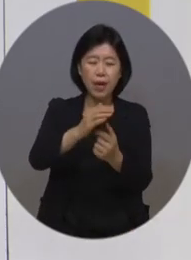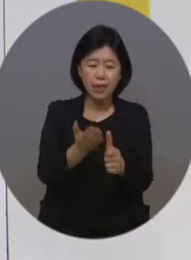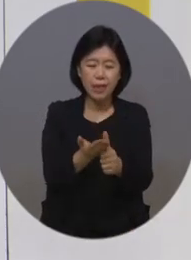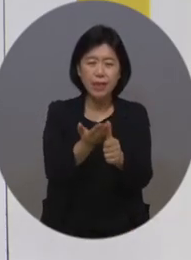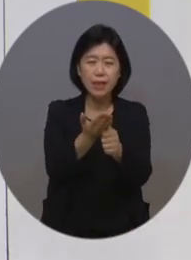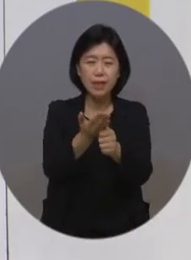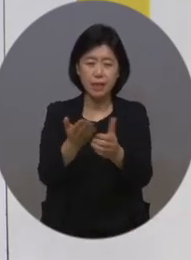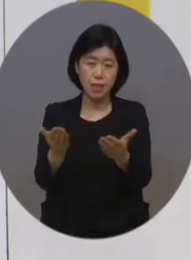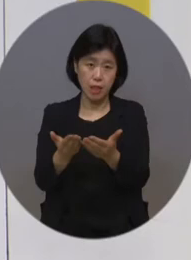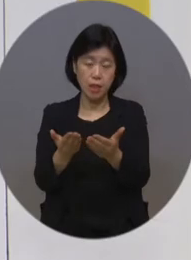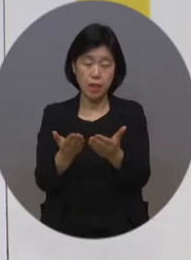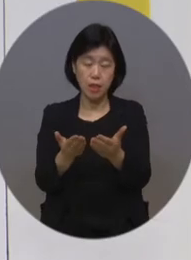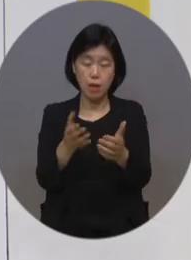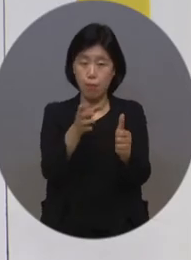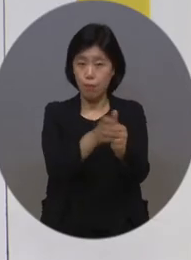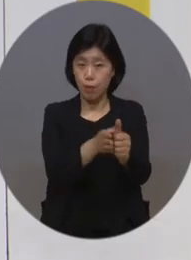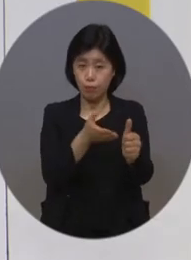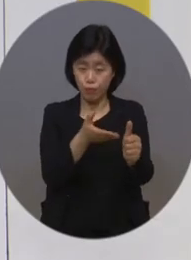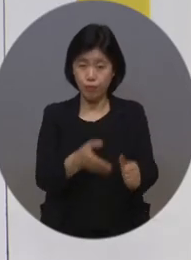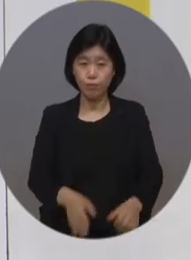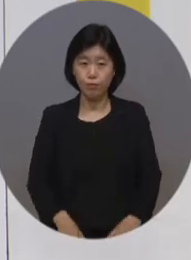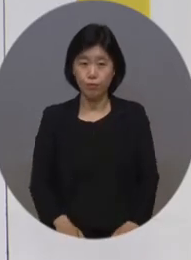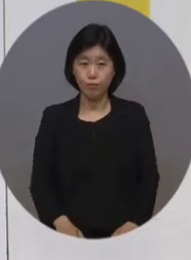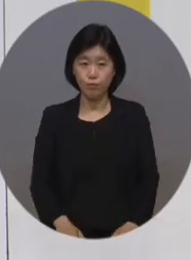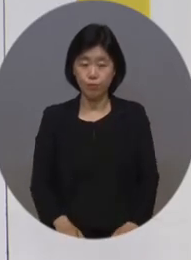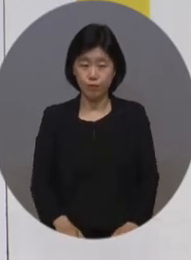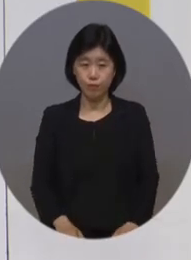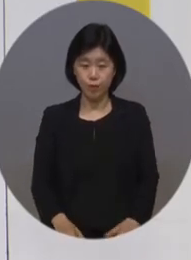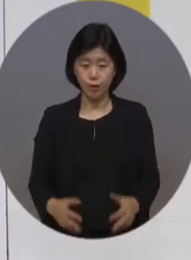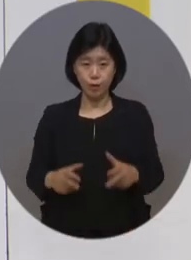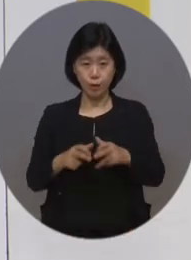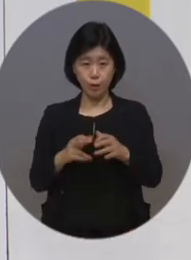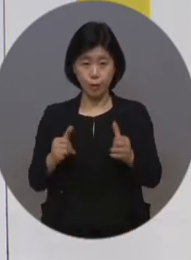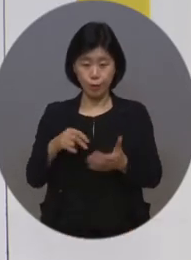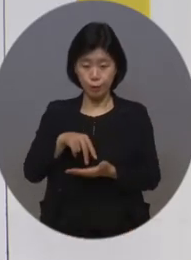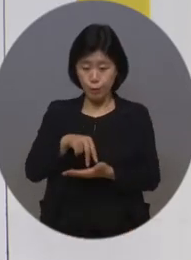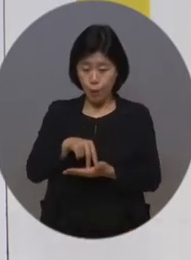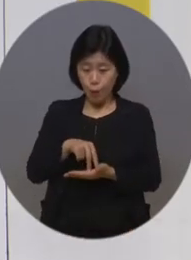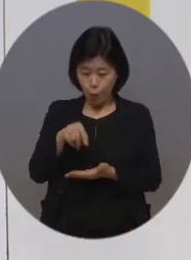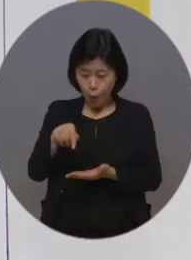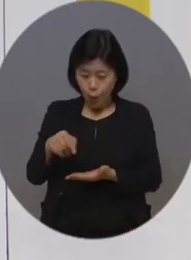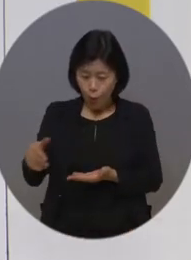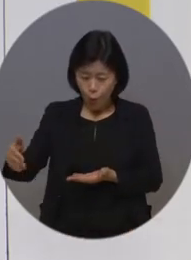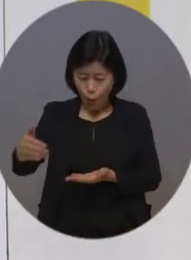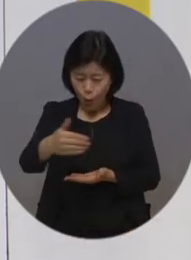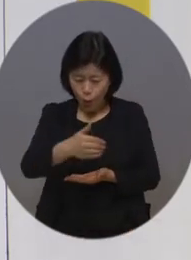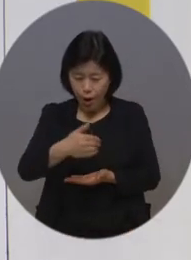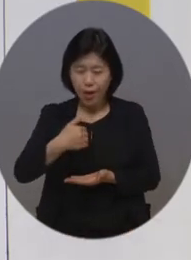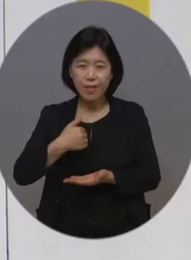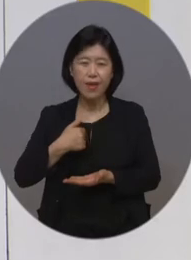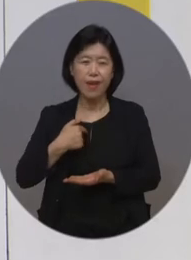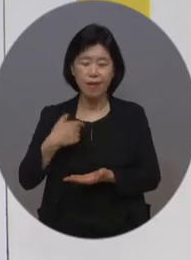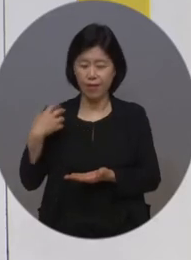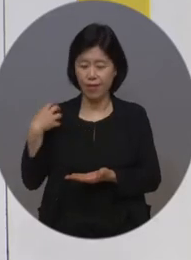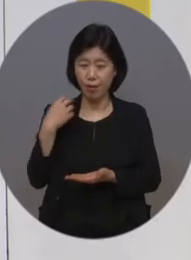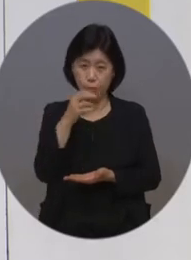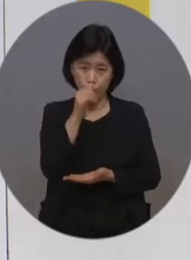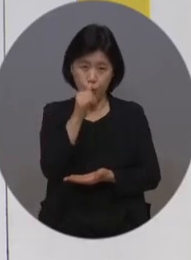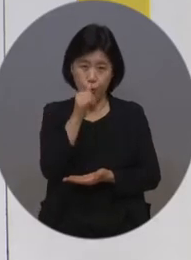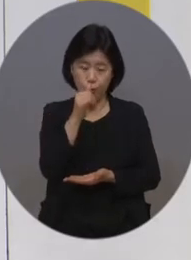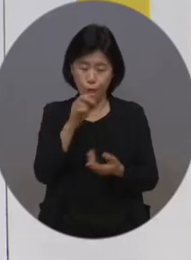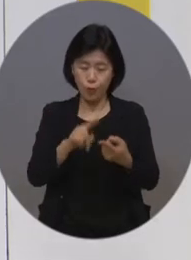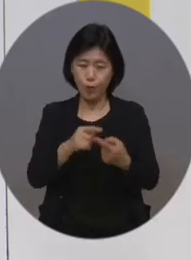어 자기 책임하에 4 키워서 그리고 뭐 시간에 쫓기지 도 않고 이래서 소득 나올 수 있는